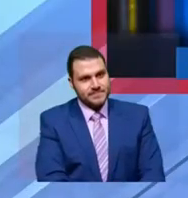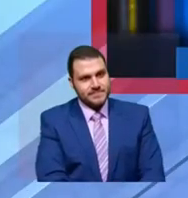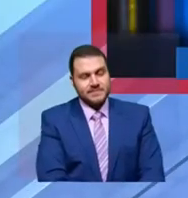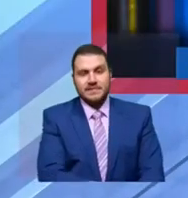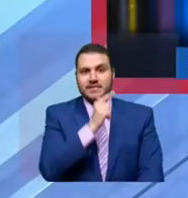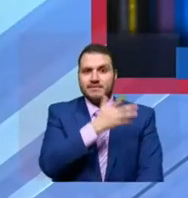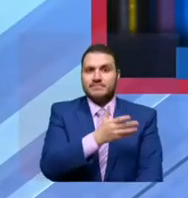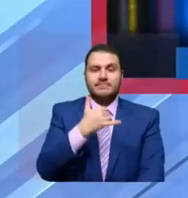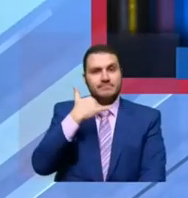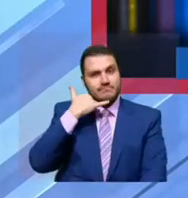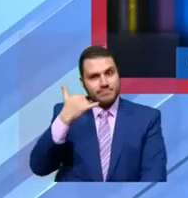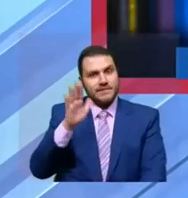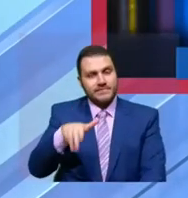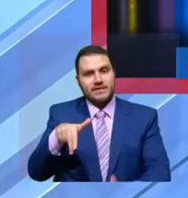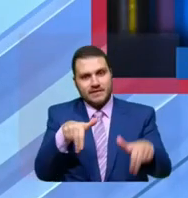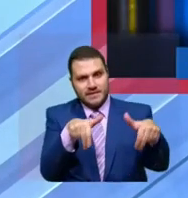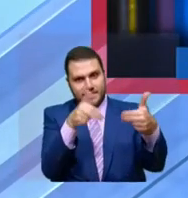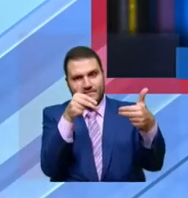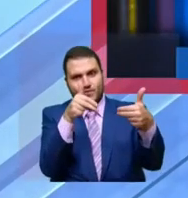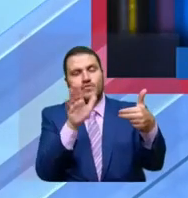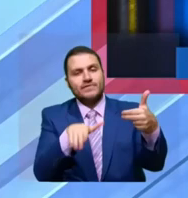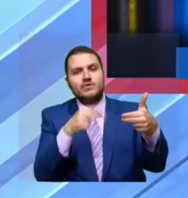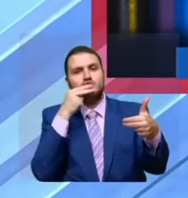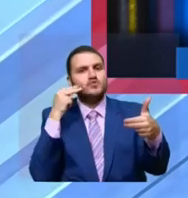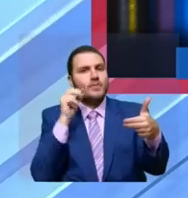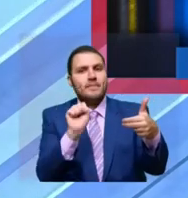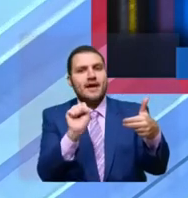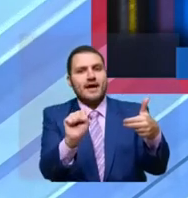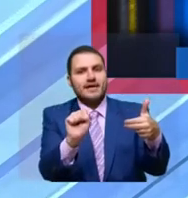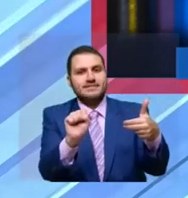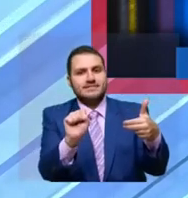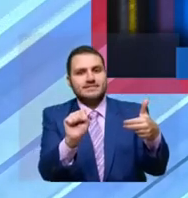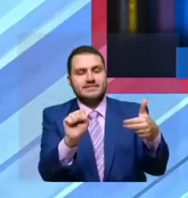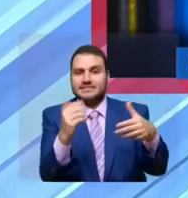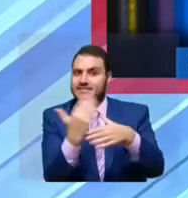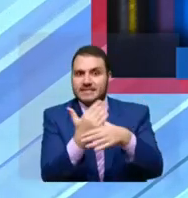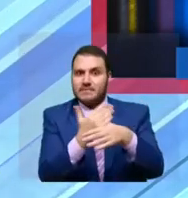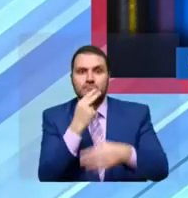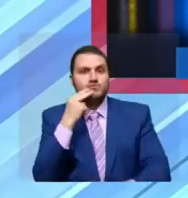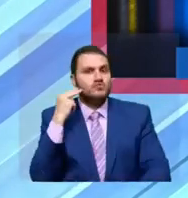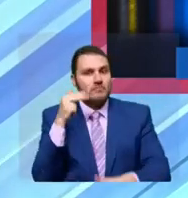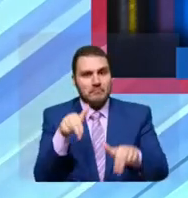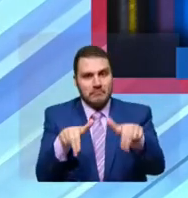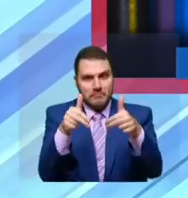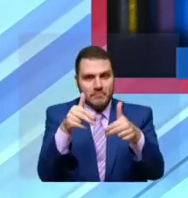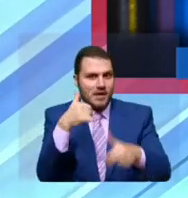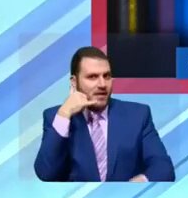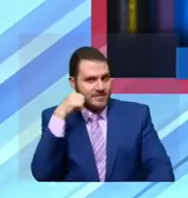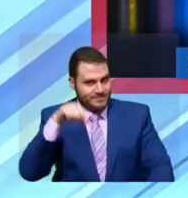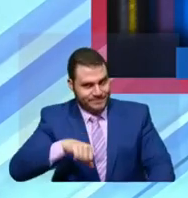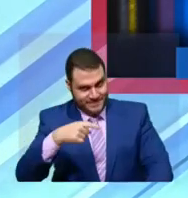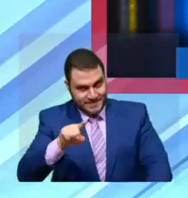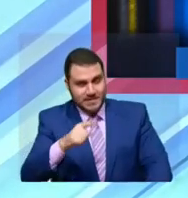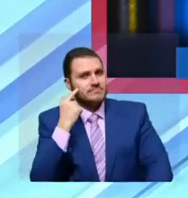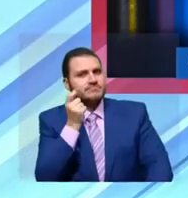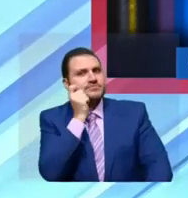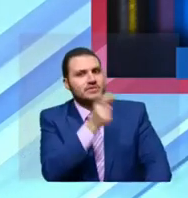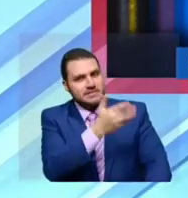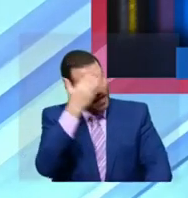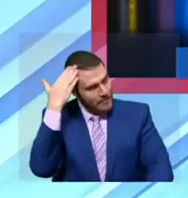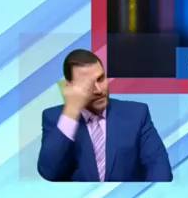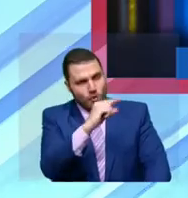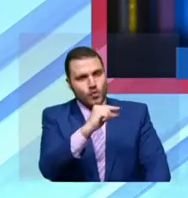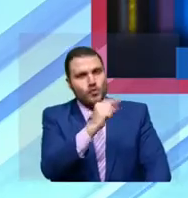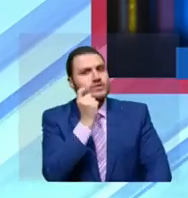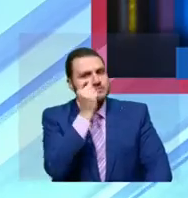لدينا خدمة الاتصال المرئي لذوي الإعاقة والاحتياجات الخاصة تقدم من قبل فريق مختص بالتعامل مع لغة